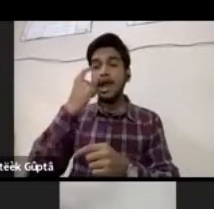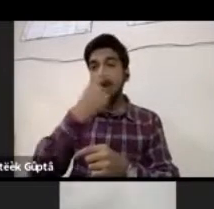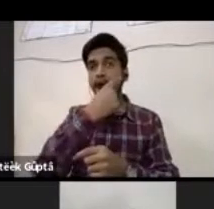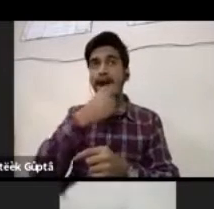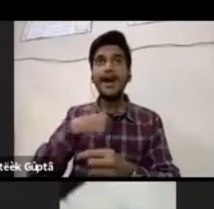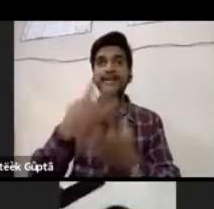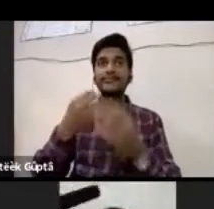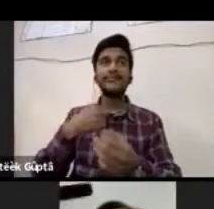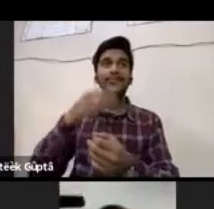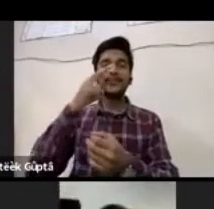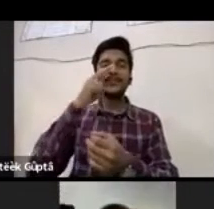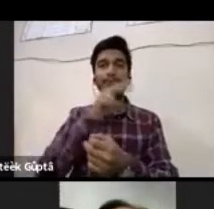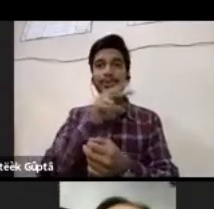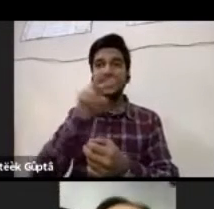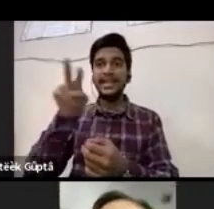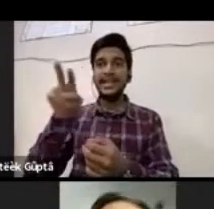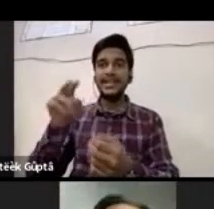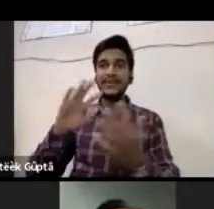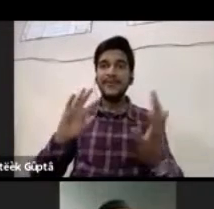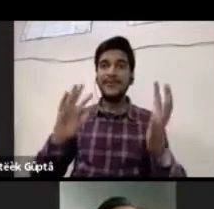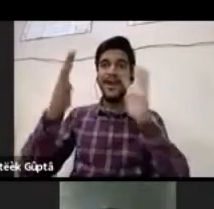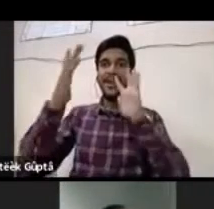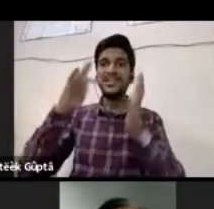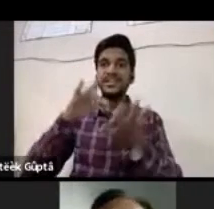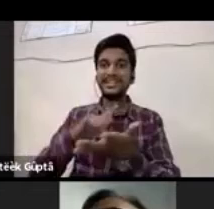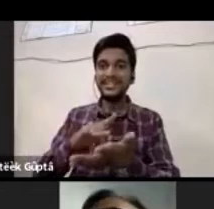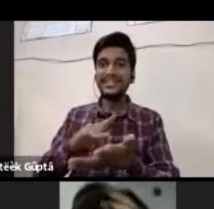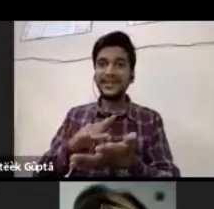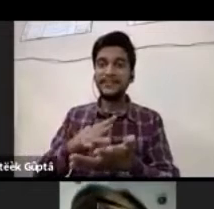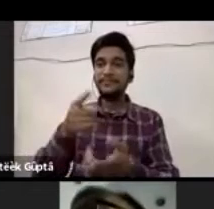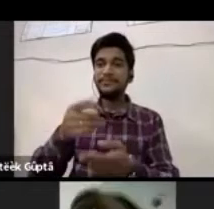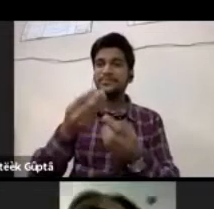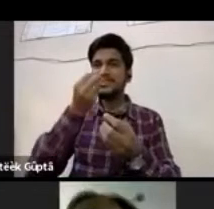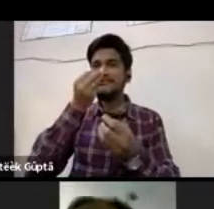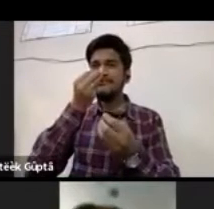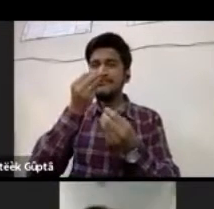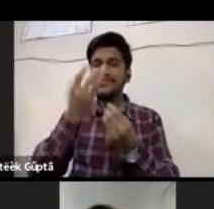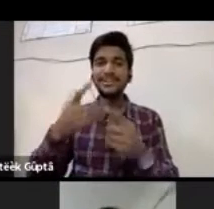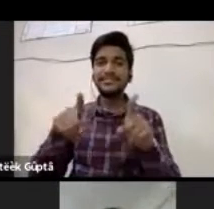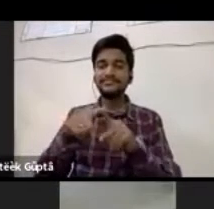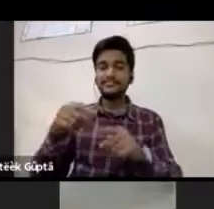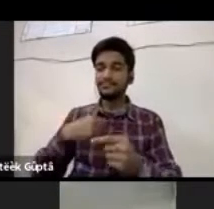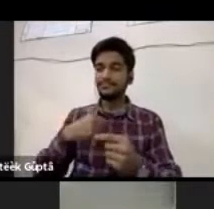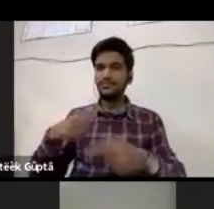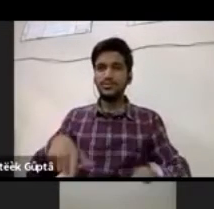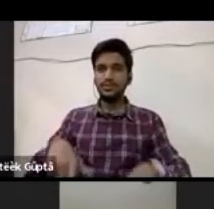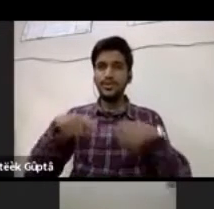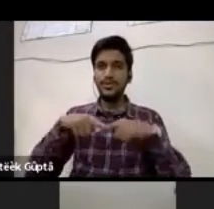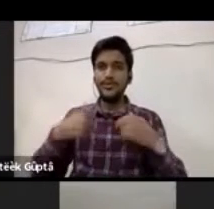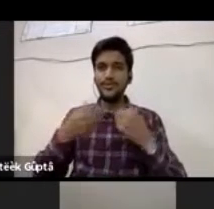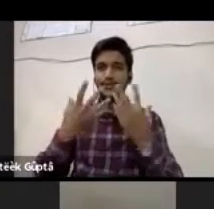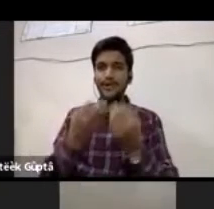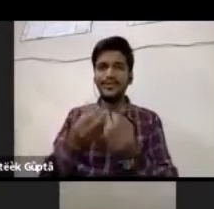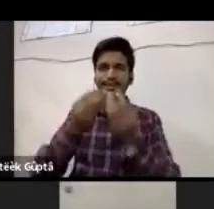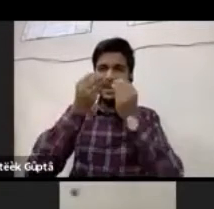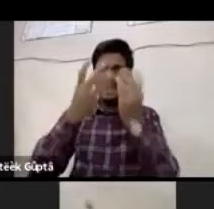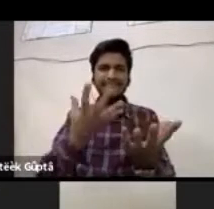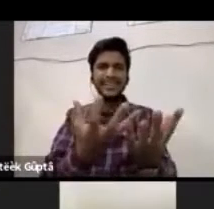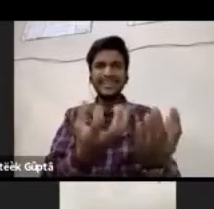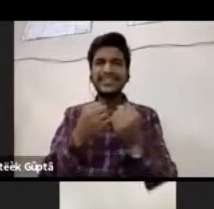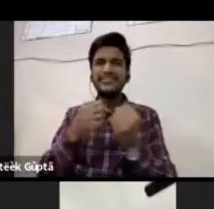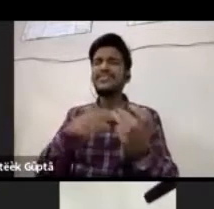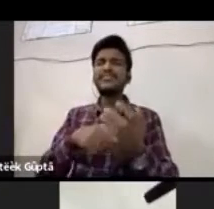आप जो चीज बहुत आसानी से मिल जाए उसको शायद वैल्यू नहीं करते हो. सो संघर्ष करते रहिए.